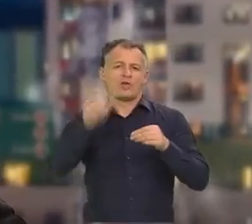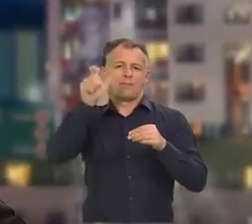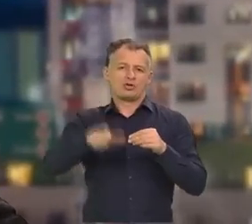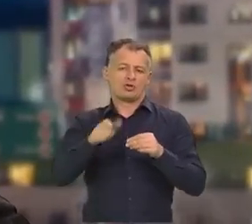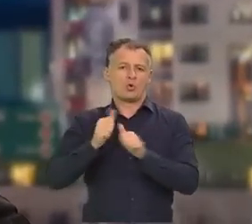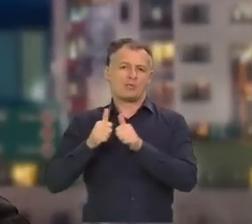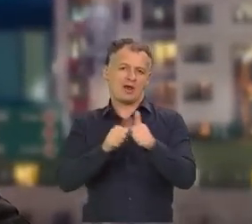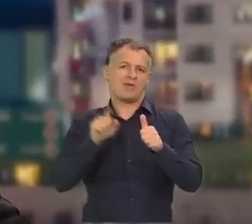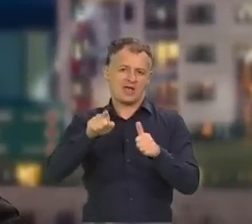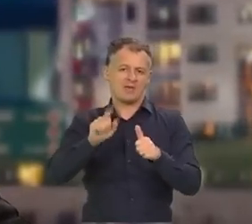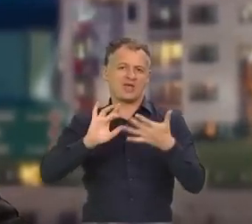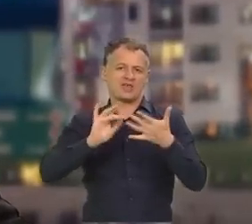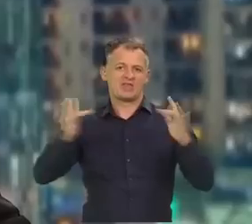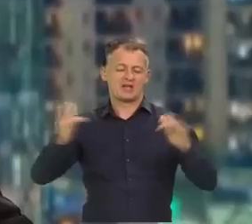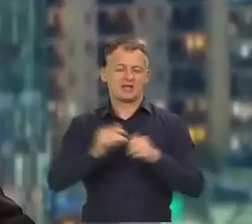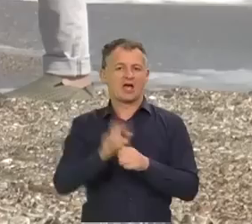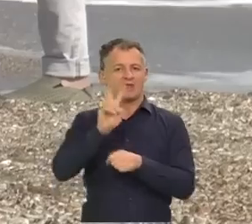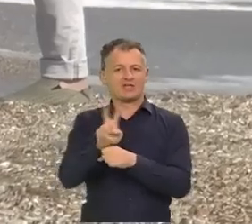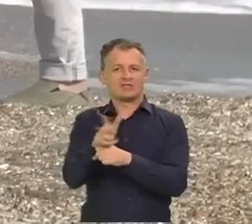și detalii care vă pot afecta emoțional.